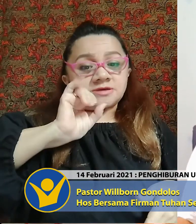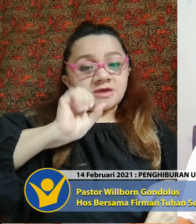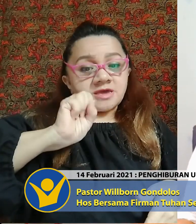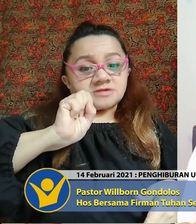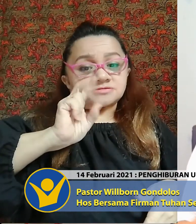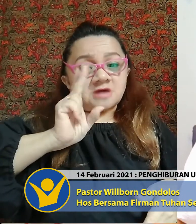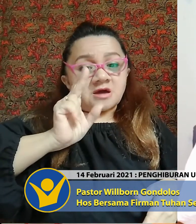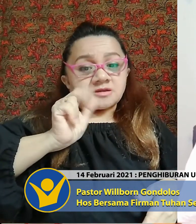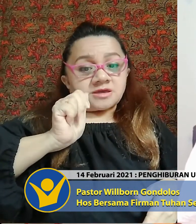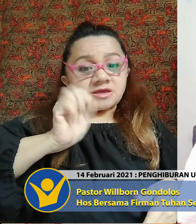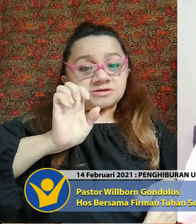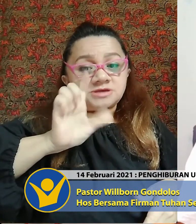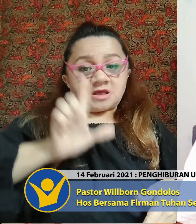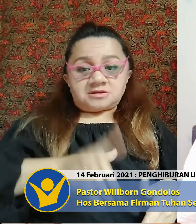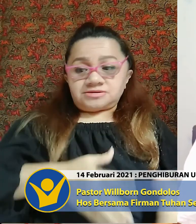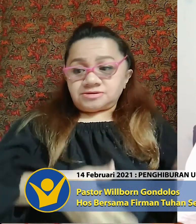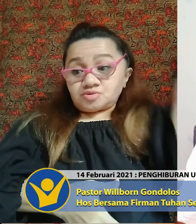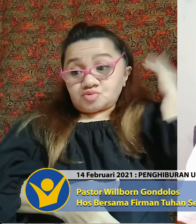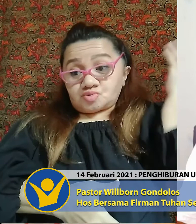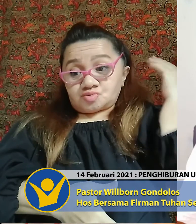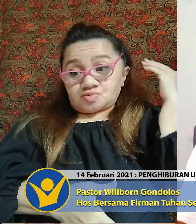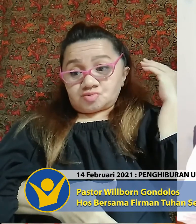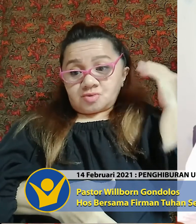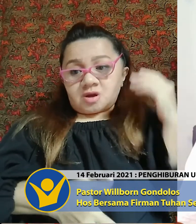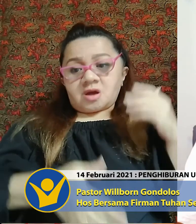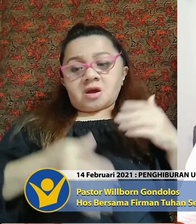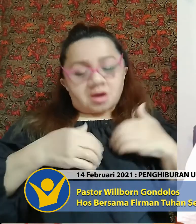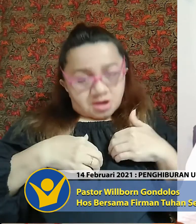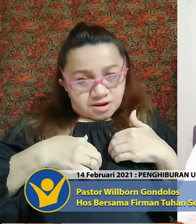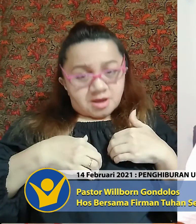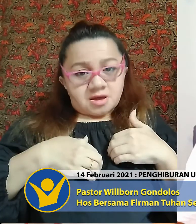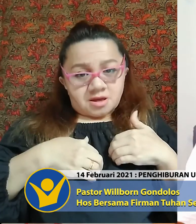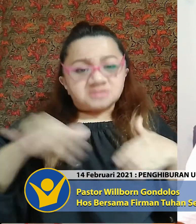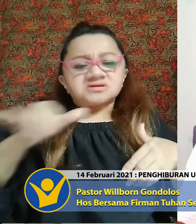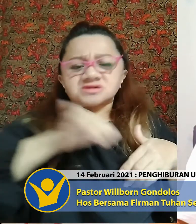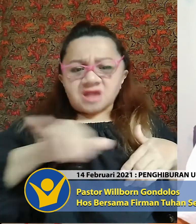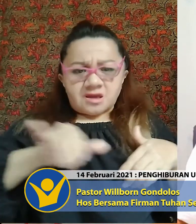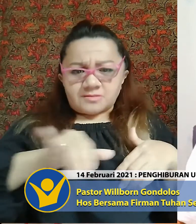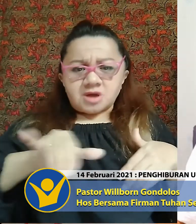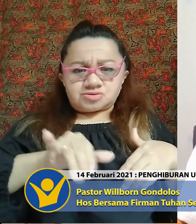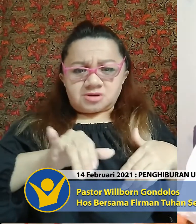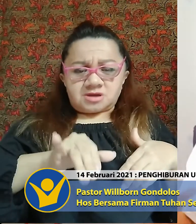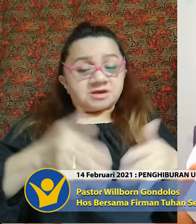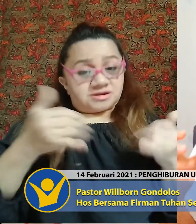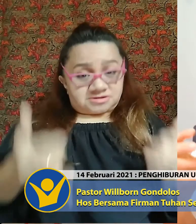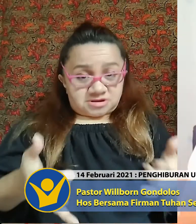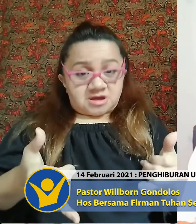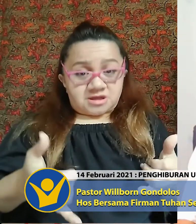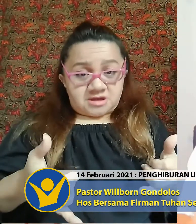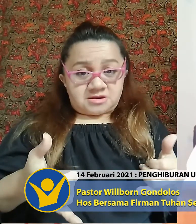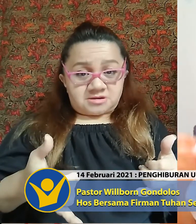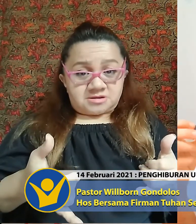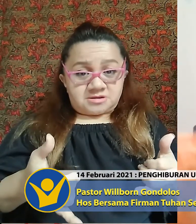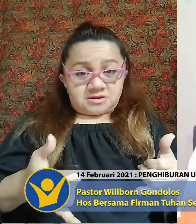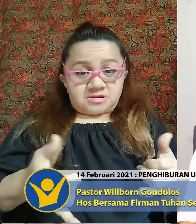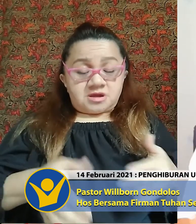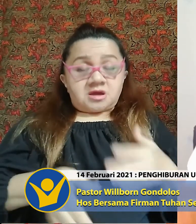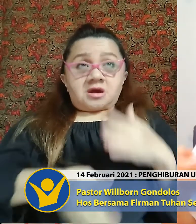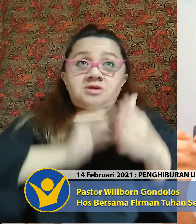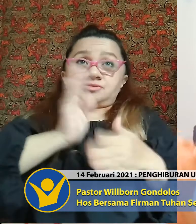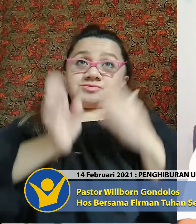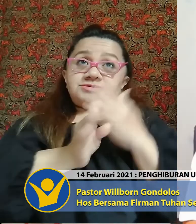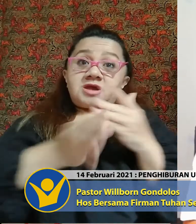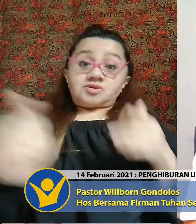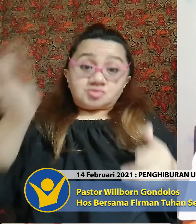terkorban. Bangsa Israel di zaman dahulu telah mengalami keadaan yang serupa, yaitu penawanan,